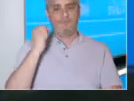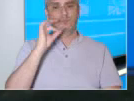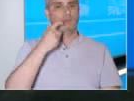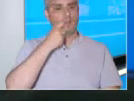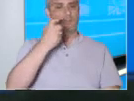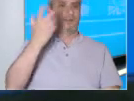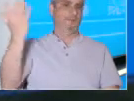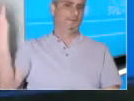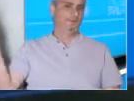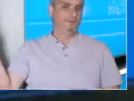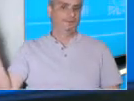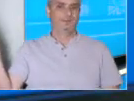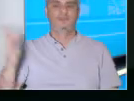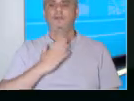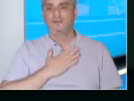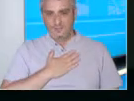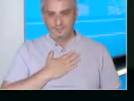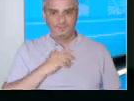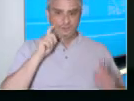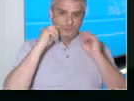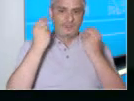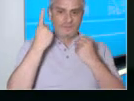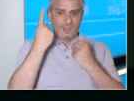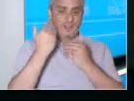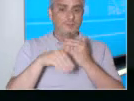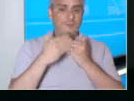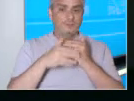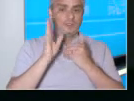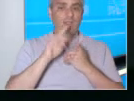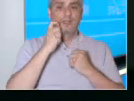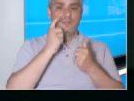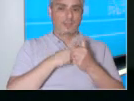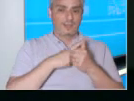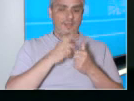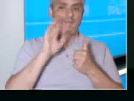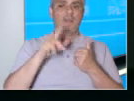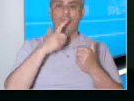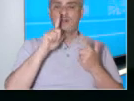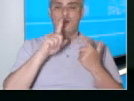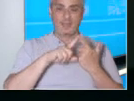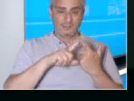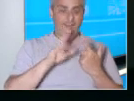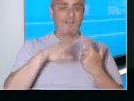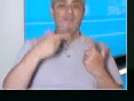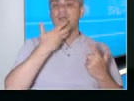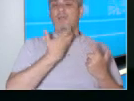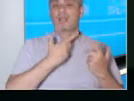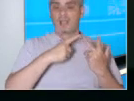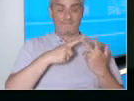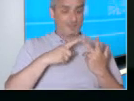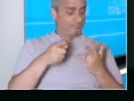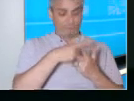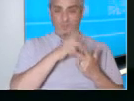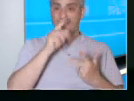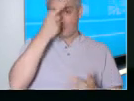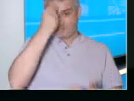מי שסומך על הערבות של דרי. אני סומך על דבר אחד, שבסוף, בסוף, בסוף, גם לדרי, וגם לליצמן, וגם לגפני, וגם לנו, ואתם יודעים מה, תתפלו.